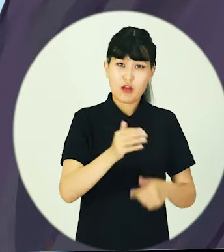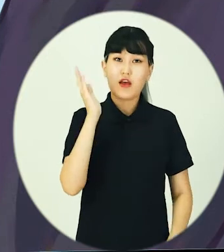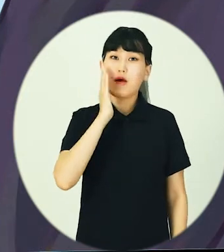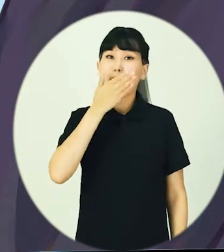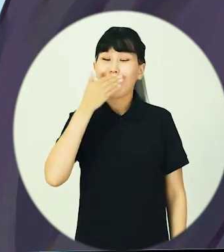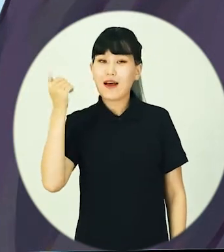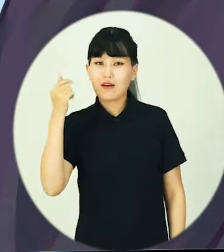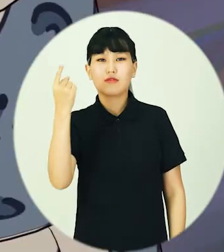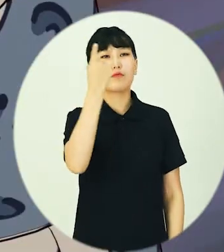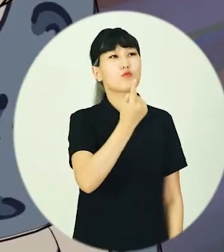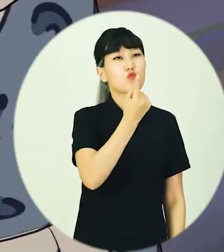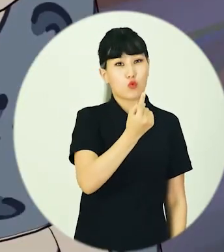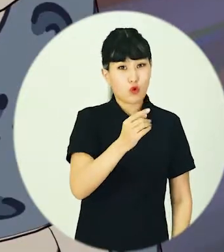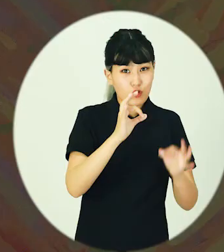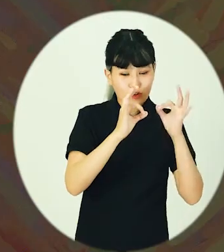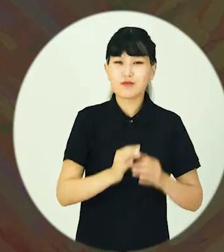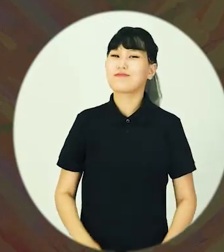бай. Тэх үү?